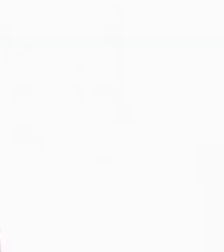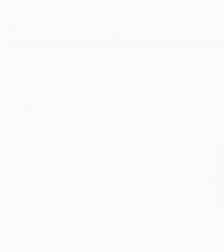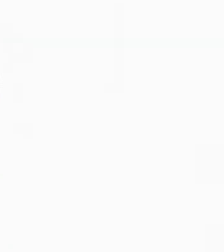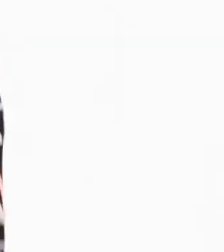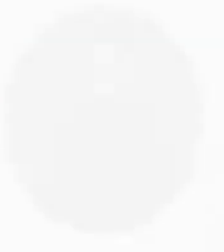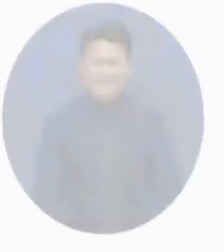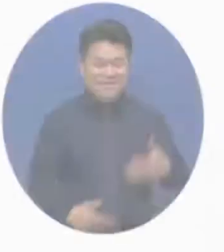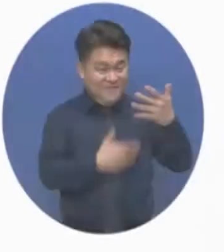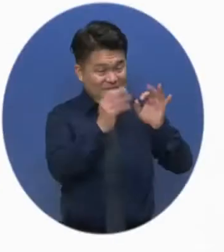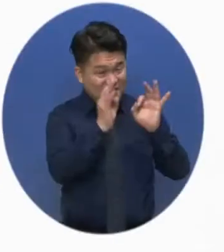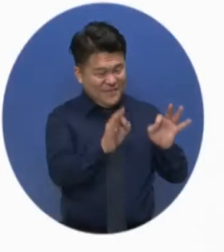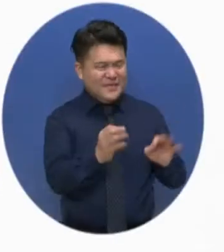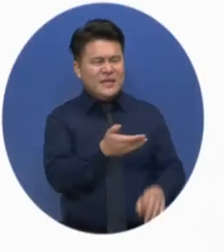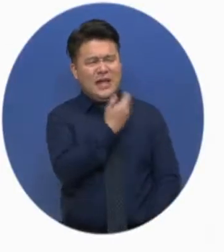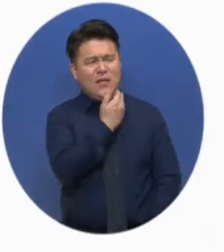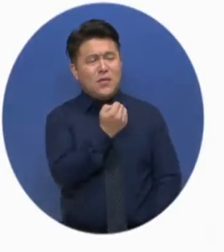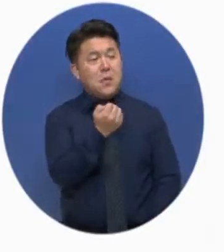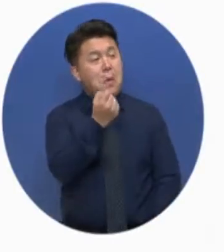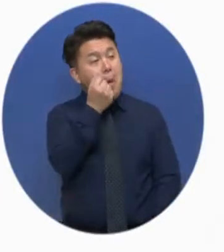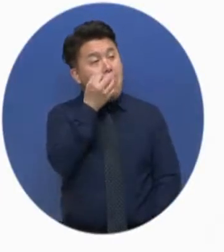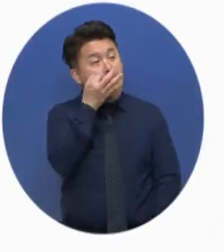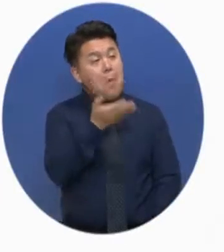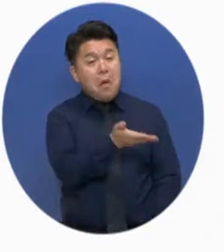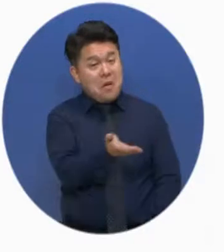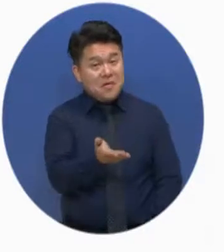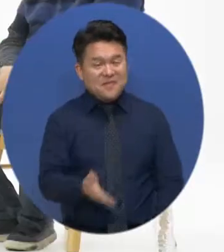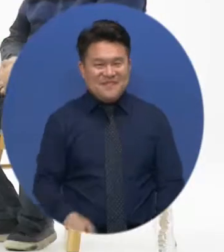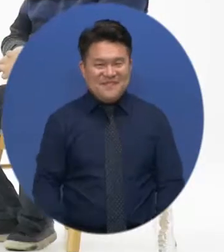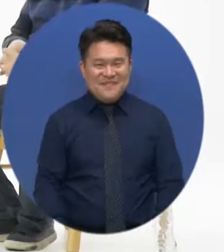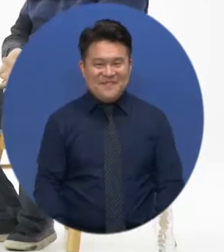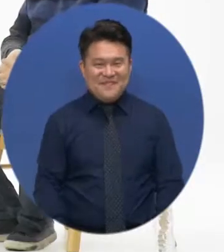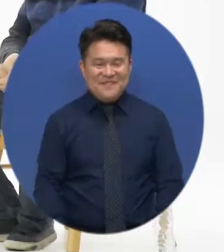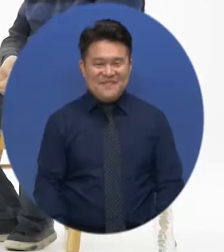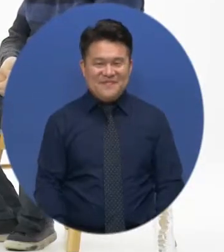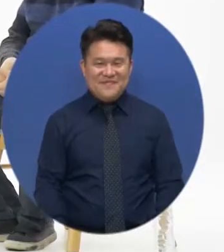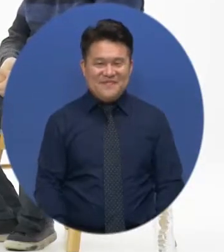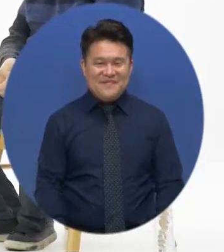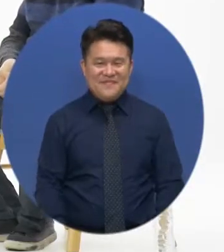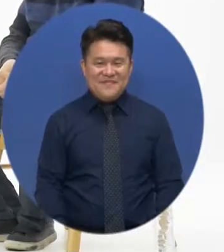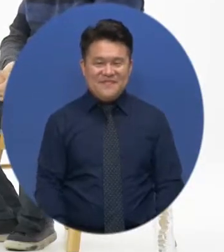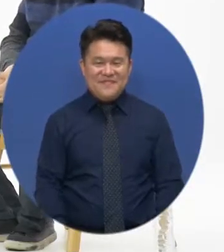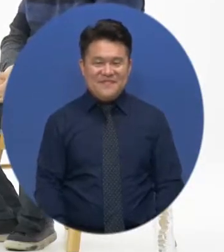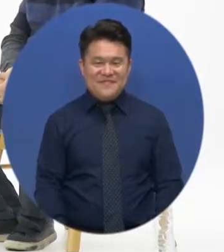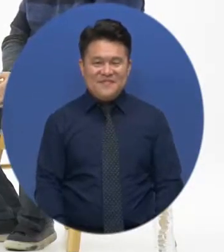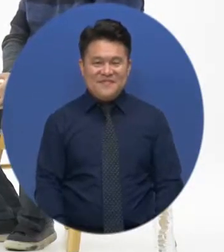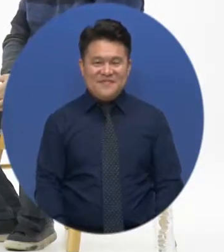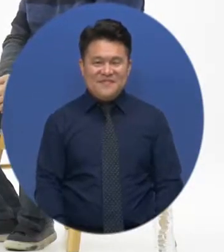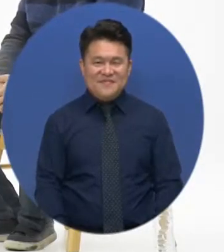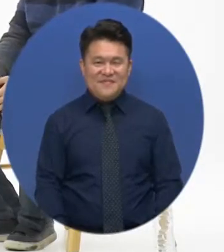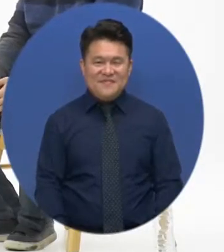화이팅! 영상으로만 보기 아까우니까 이 자리에서 한번 보여주시는 것 같아요. 오, 우와!